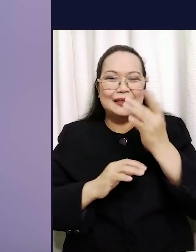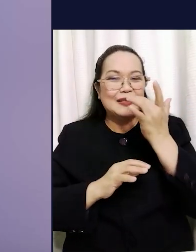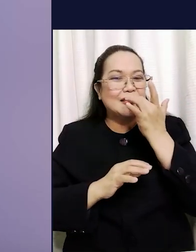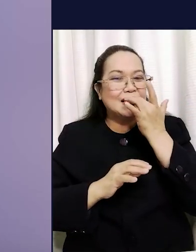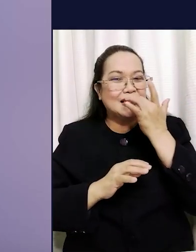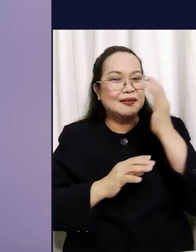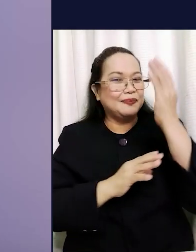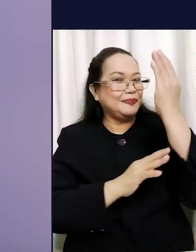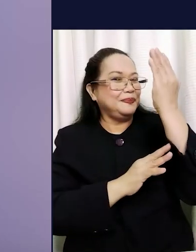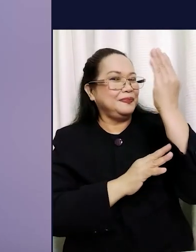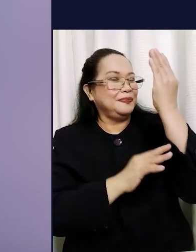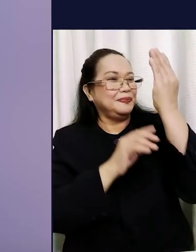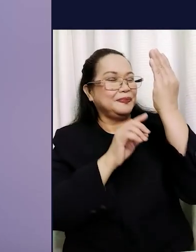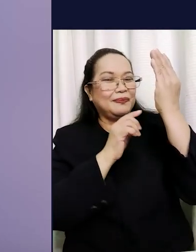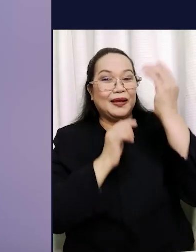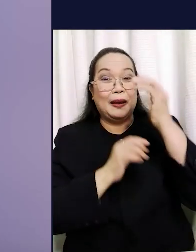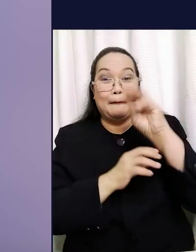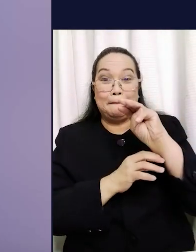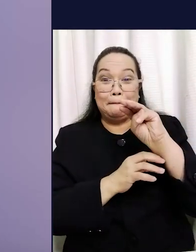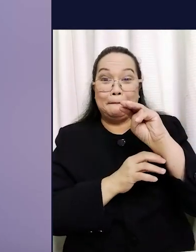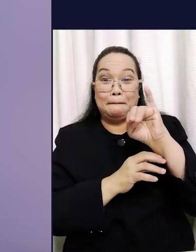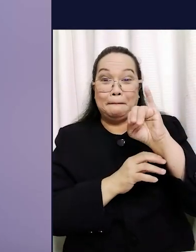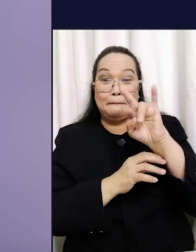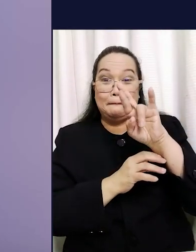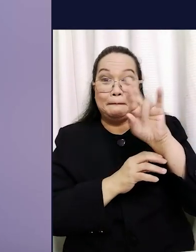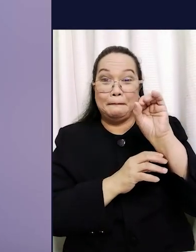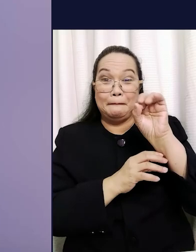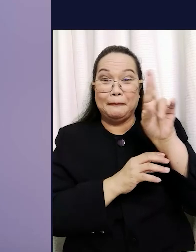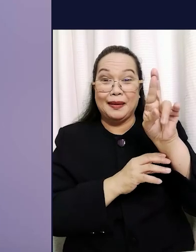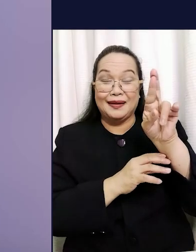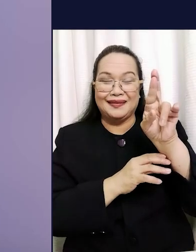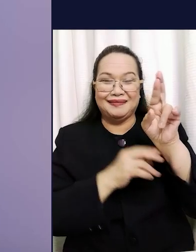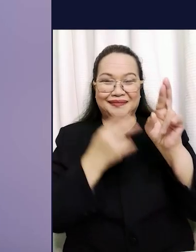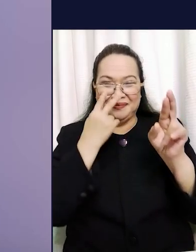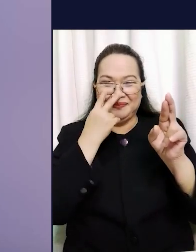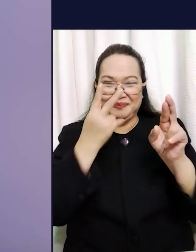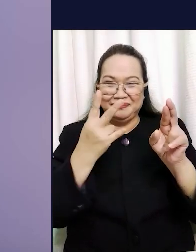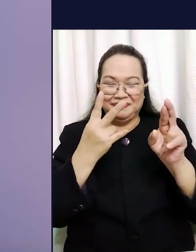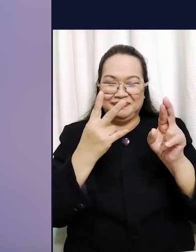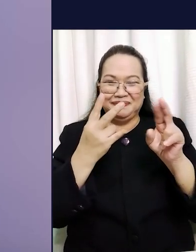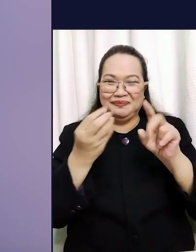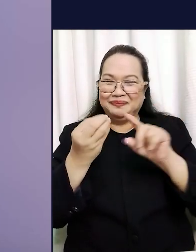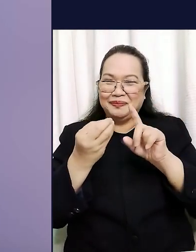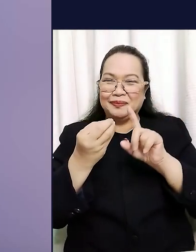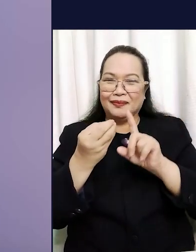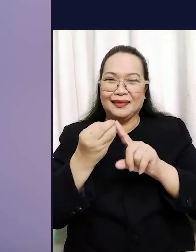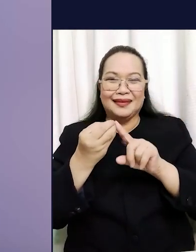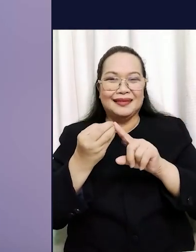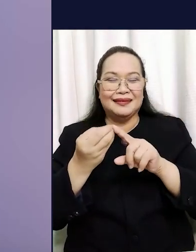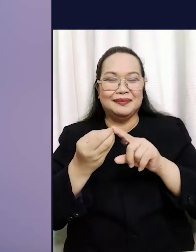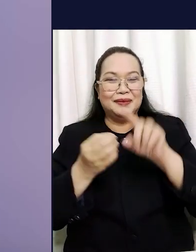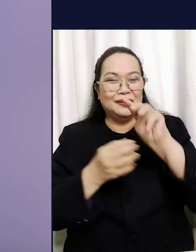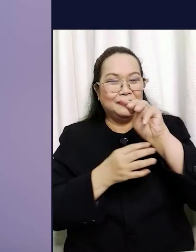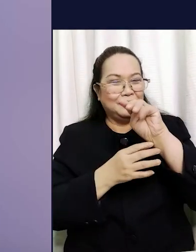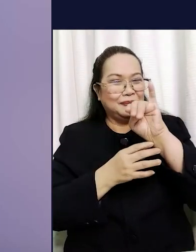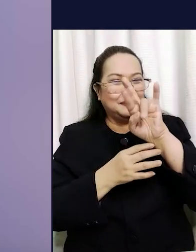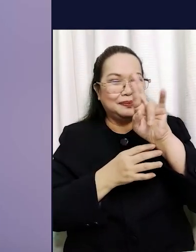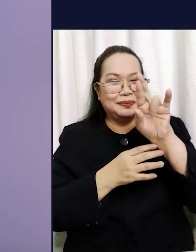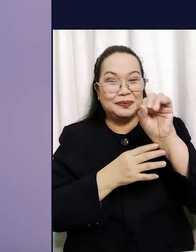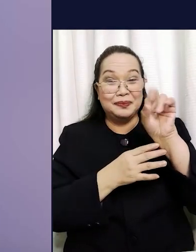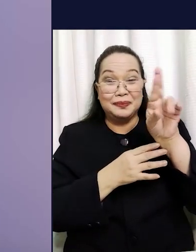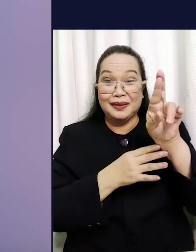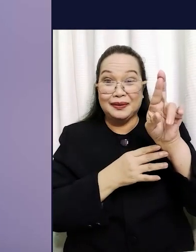Almost the same, no? Almost similar na pinapakita po ni Pablo dito sa atin,